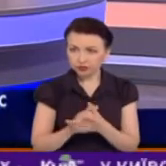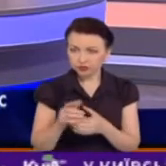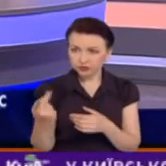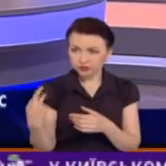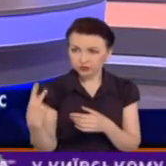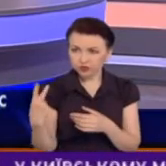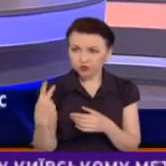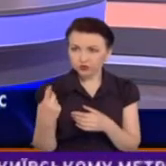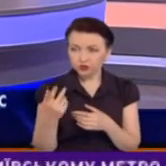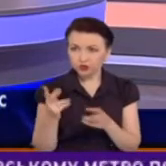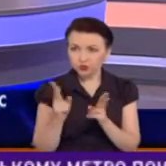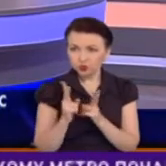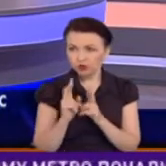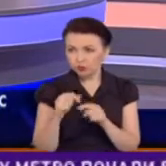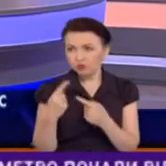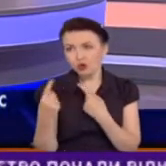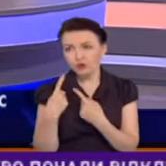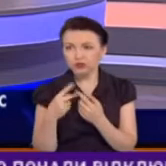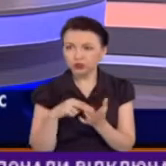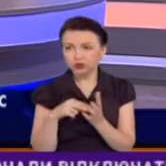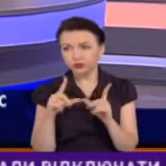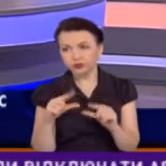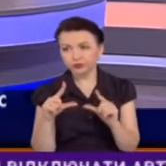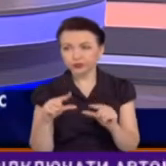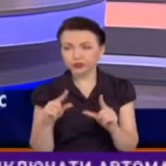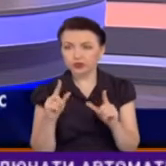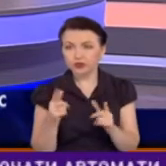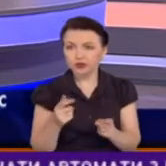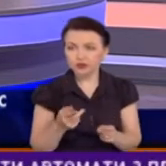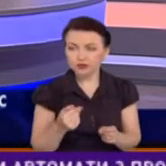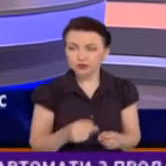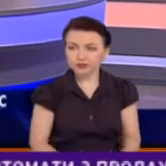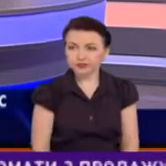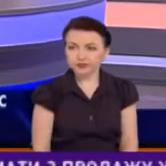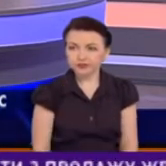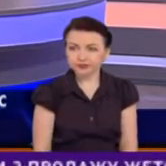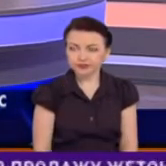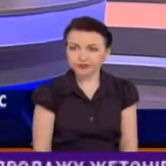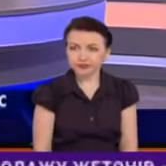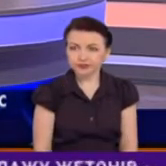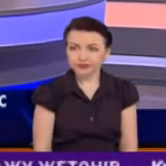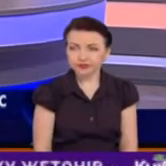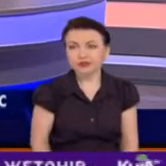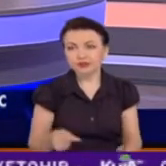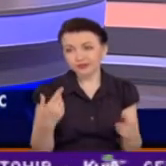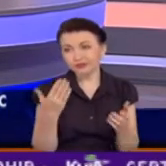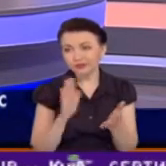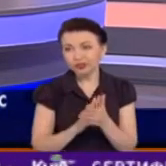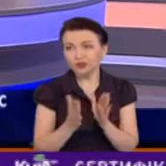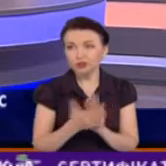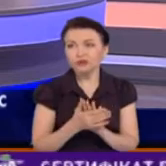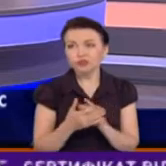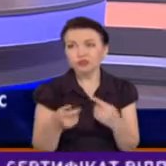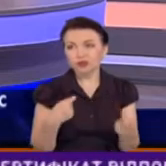ми ще можемо так разом поговорити про ціну на всю електрику. Ну, так що має бути. Ну, так ми домовимося, щоб ринок там